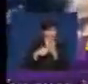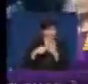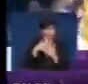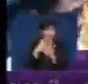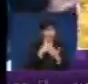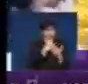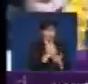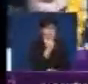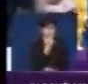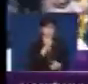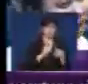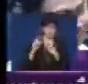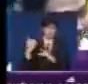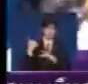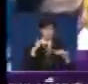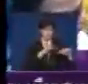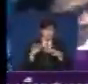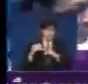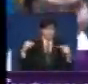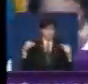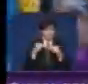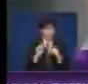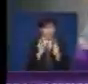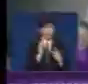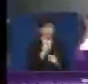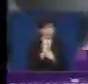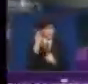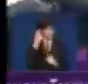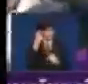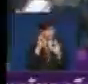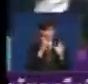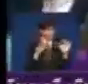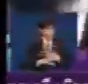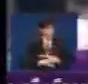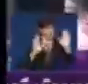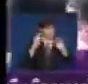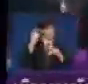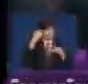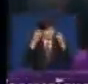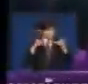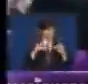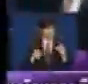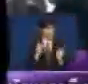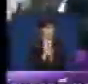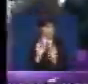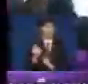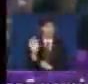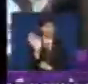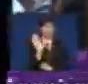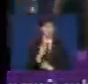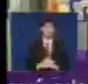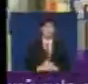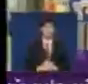มีการติดตามสถานการณ์มาโดยตลอดโดยยืนยันเจ้าหน้าที่ไม่ใช่ผู้ลงมือทำและจะไม่มีเหตุการณ์รุนแรงเช่นนี้เกิดขึ้นอีกค่ะ